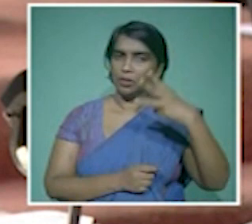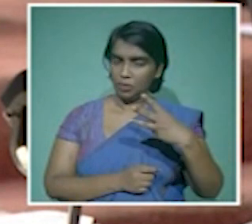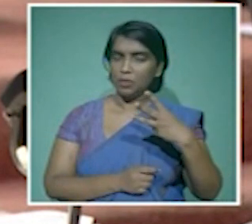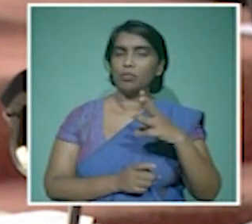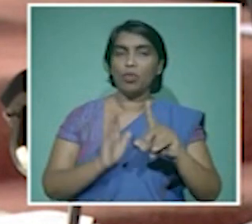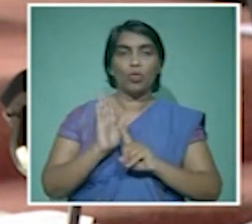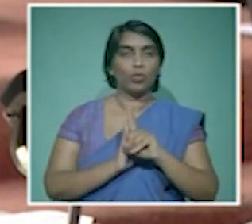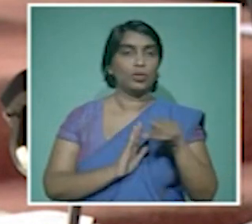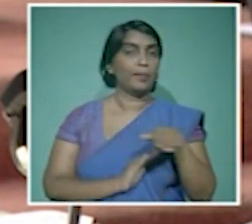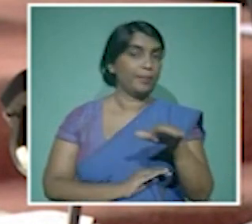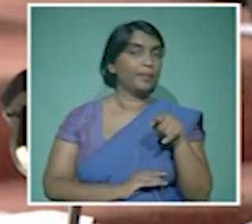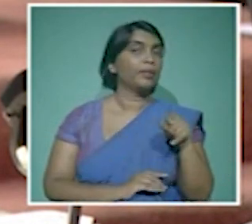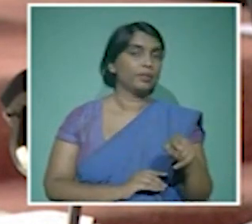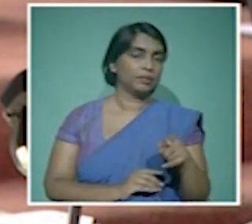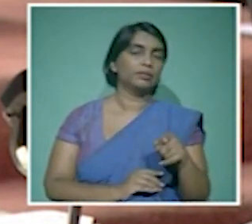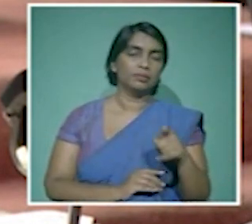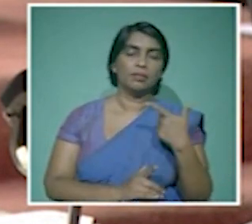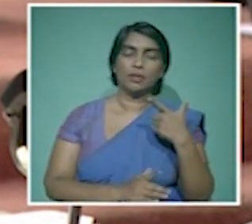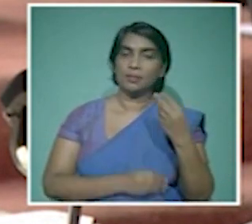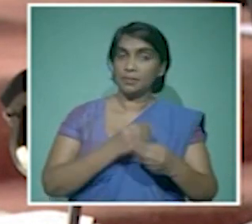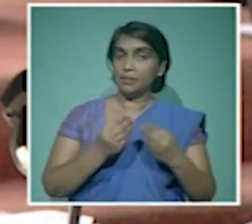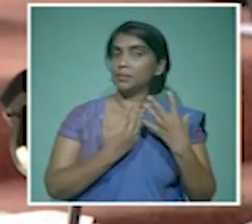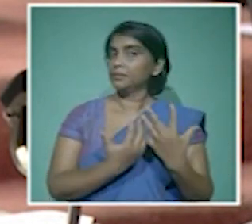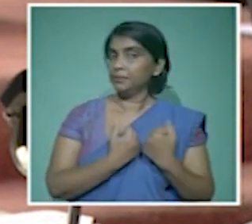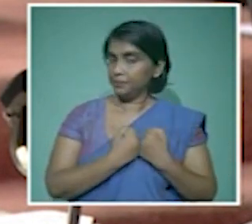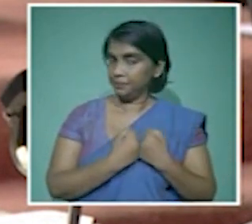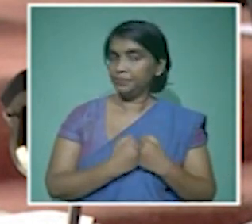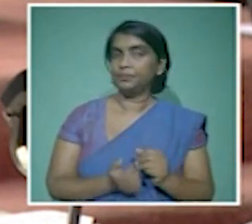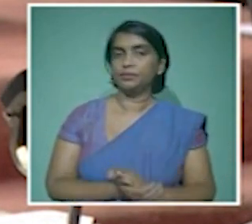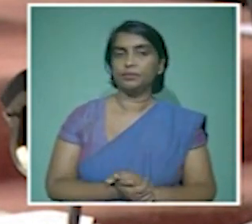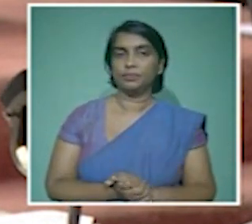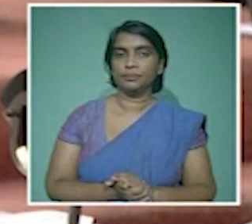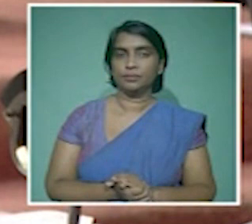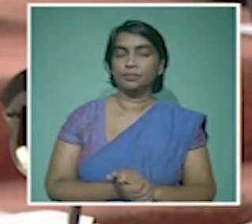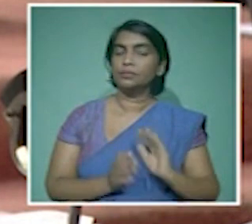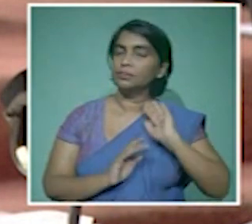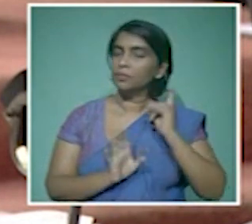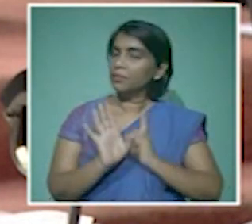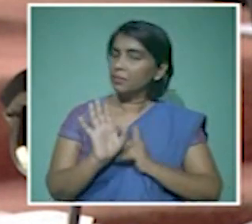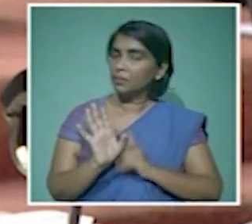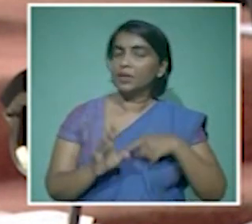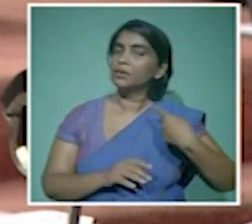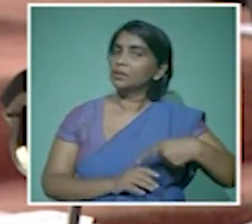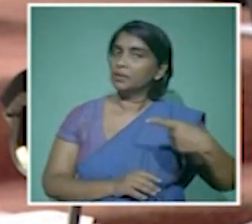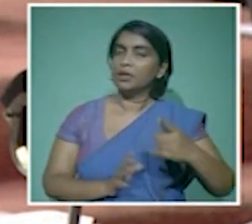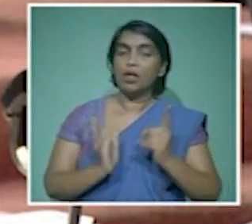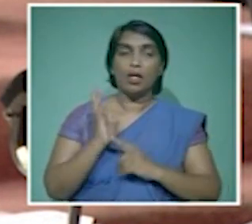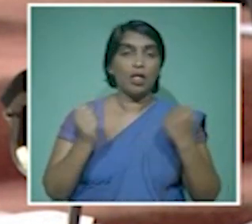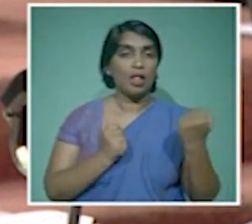நான் 15-20 லொறைகளிலே மீன் தெற்கு நோக்கி வருவதை பார்த்திருக்கின்றோம். அதே போல் சிறுவயிர்கள் வருவதை